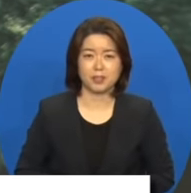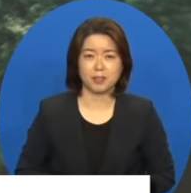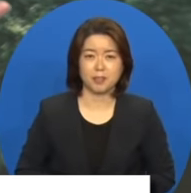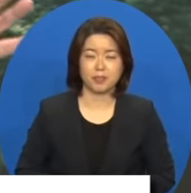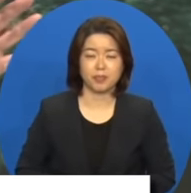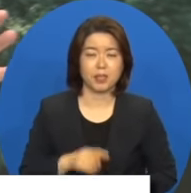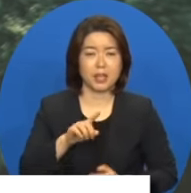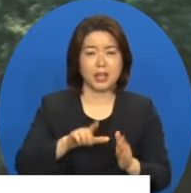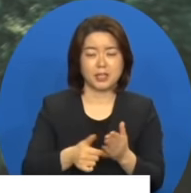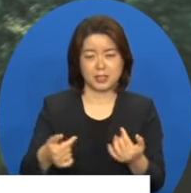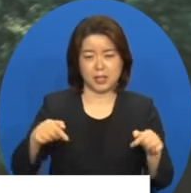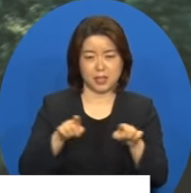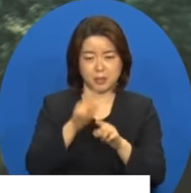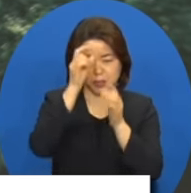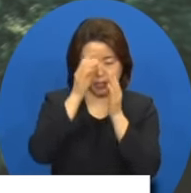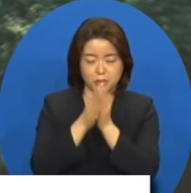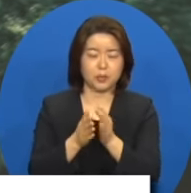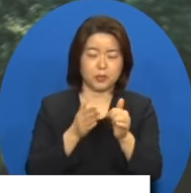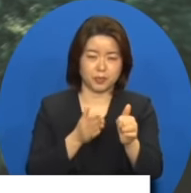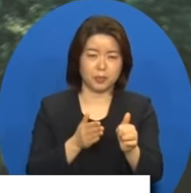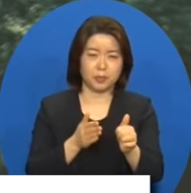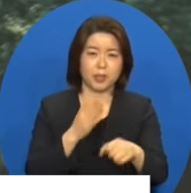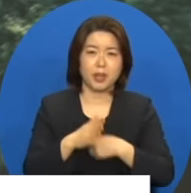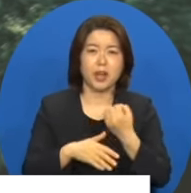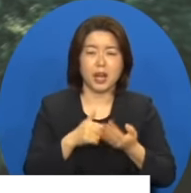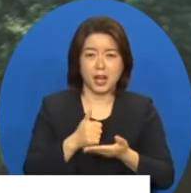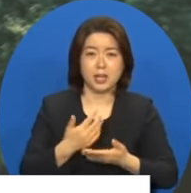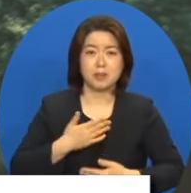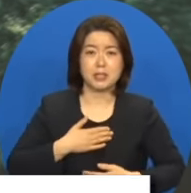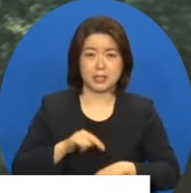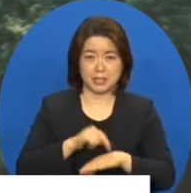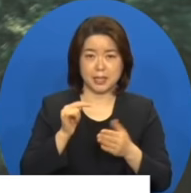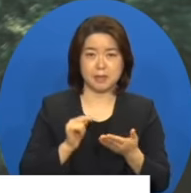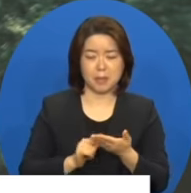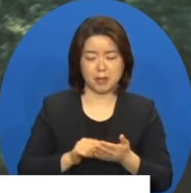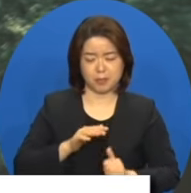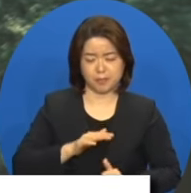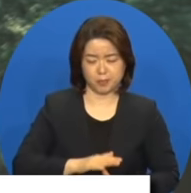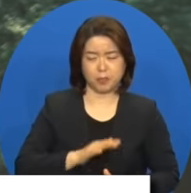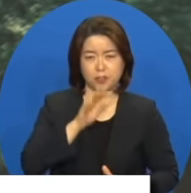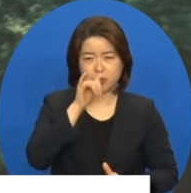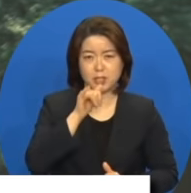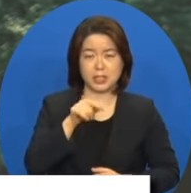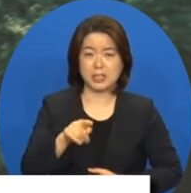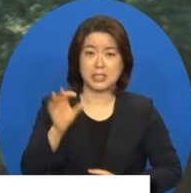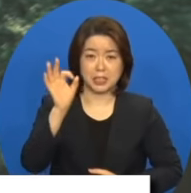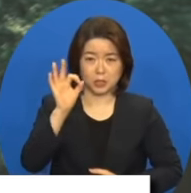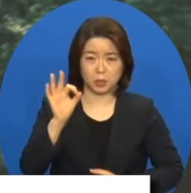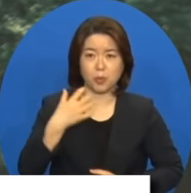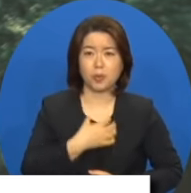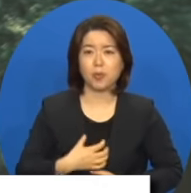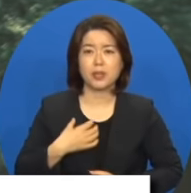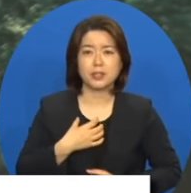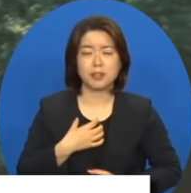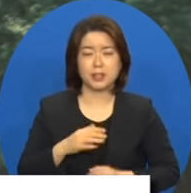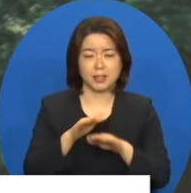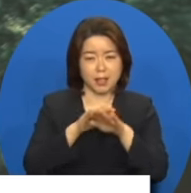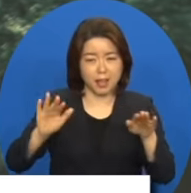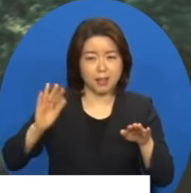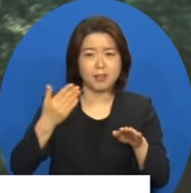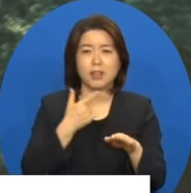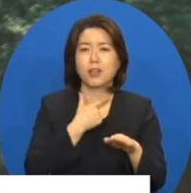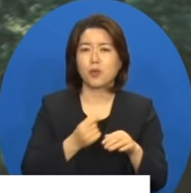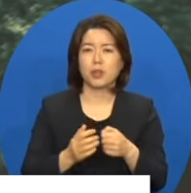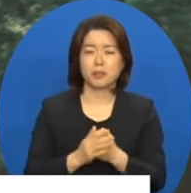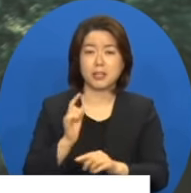이 시간에 우리 같이 기도하십시다. 하나님, 제 마음을 누르고 있는 이 돈 걱정이 해결되기를 원합니다.